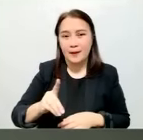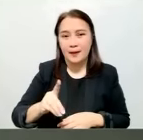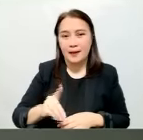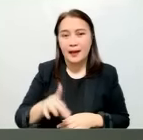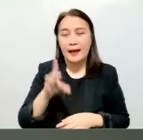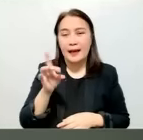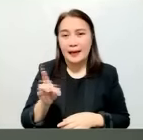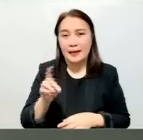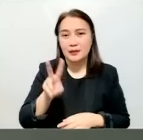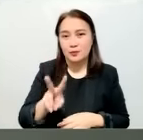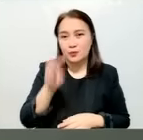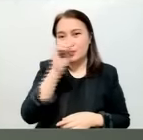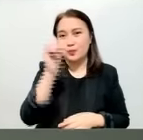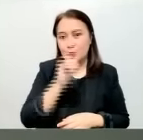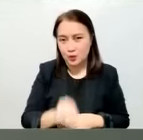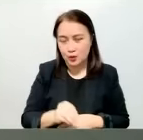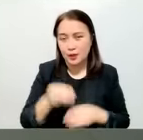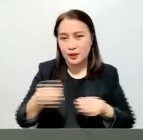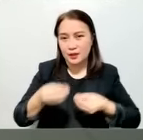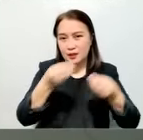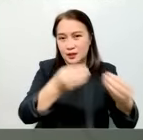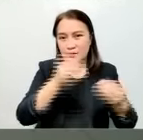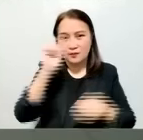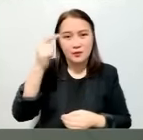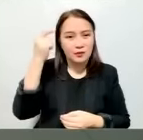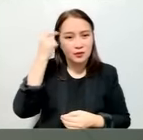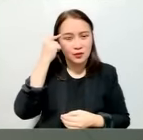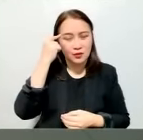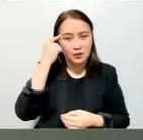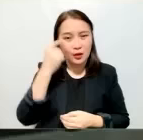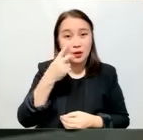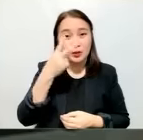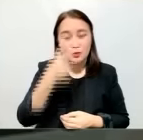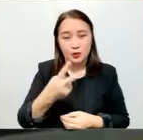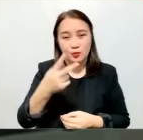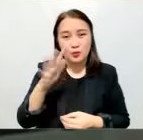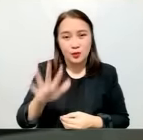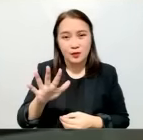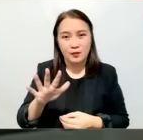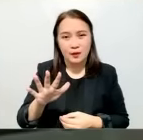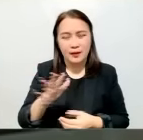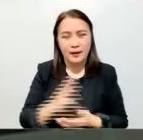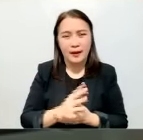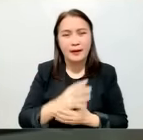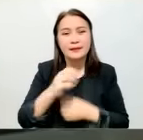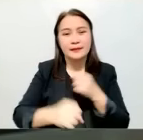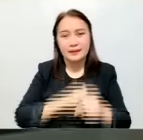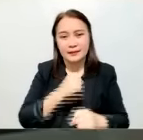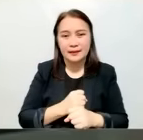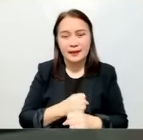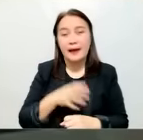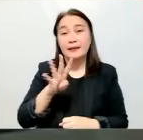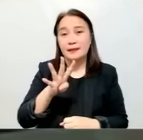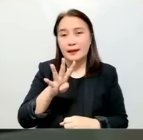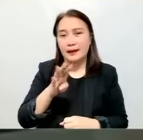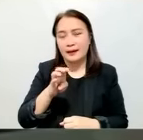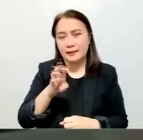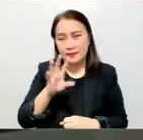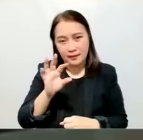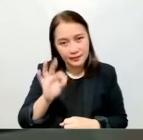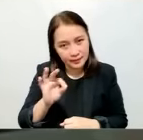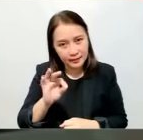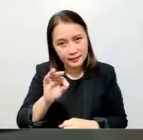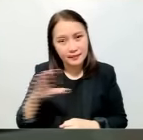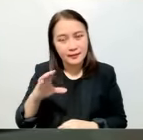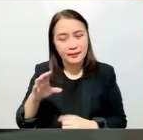ng kita nito sa gobyerno. Sa kabuuan, sa loob ng 25 taon, 900 billion pesos ang posibleng kitain ng gobyerno.